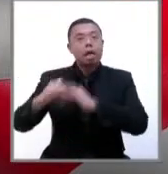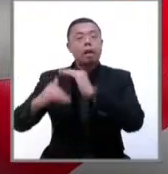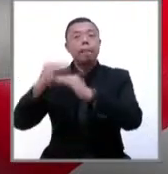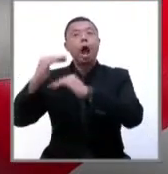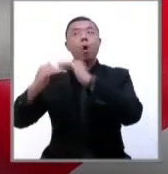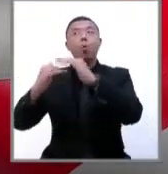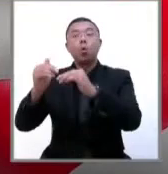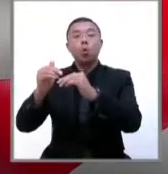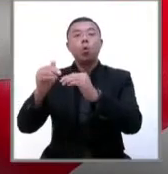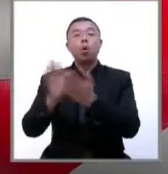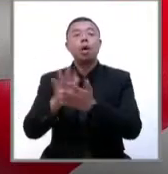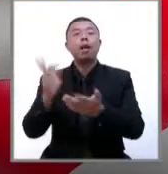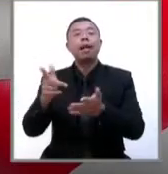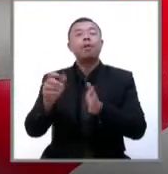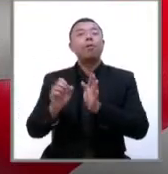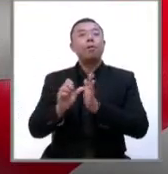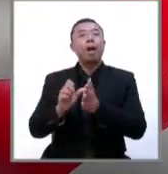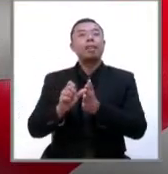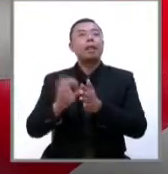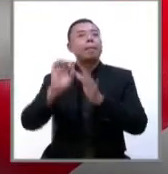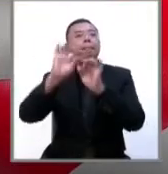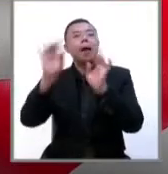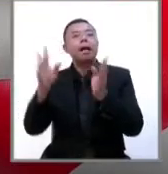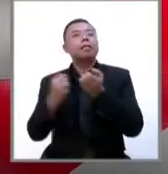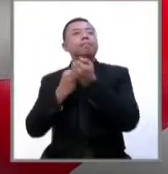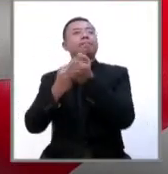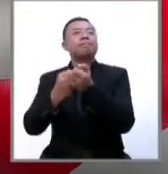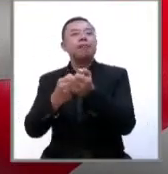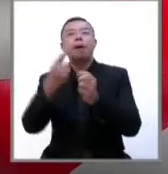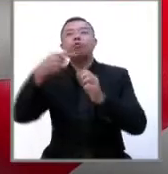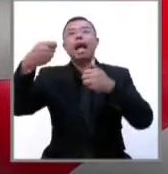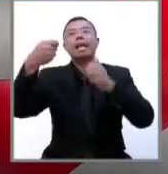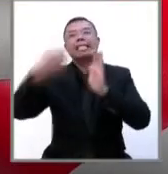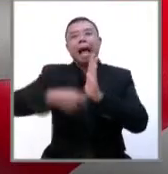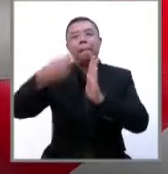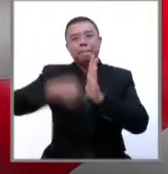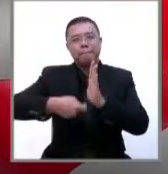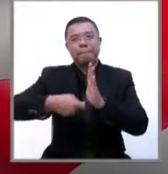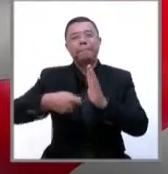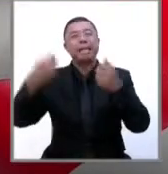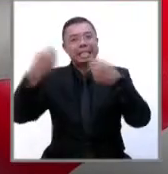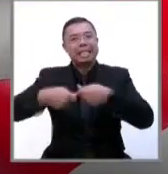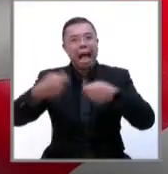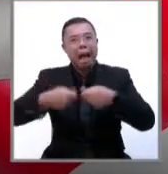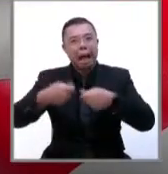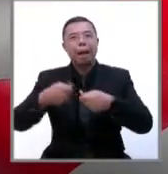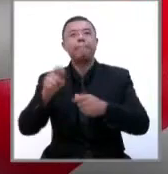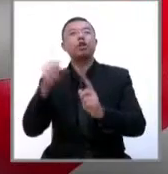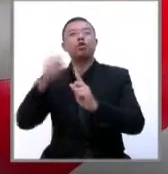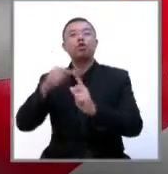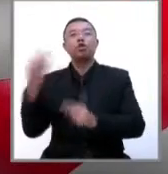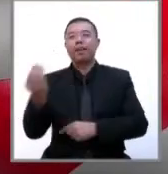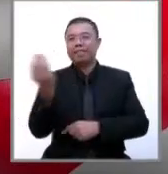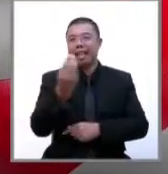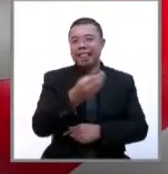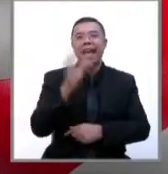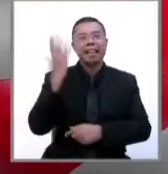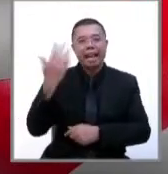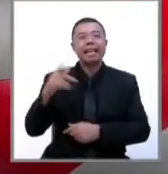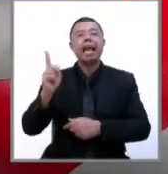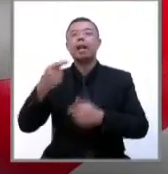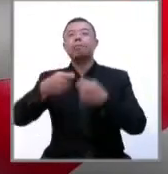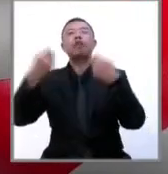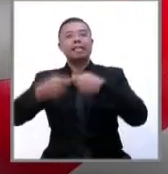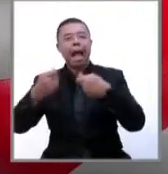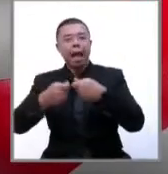dengan crowdfunding jadi masyarakat desa punya saham di apa destinasi wisata tadi jadi ini salah